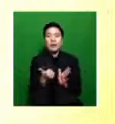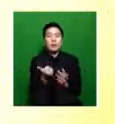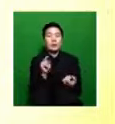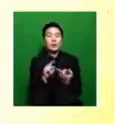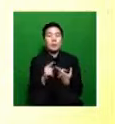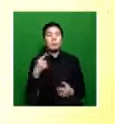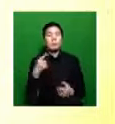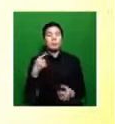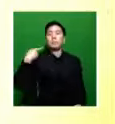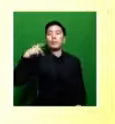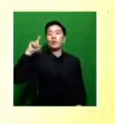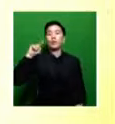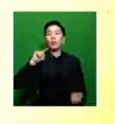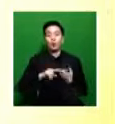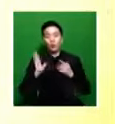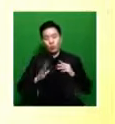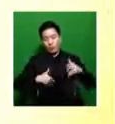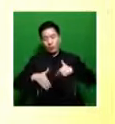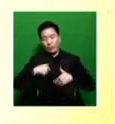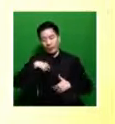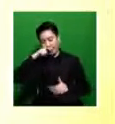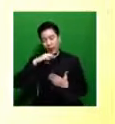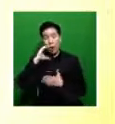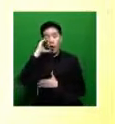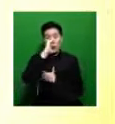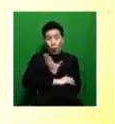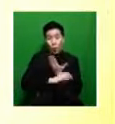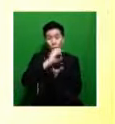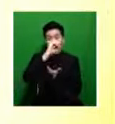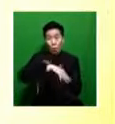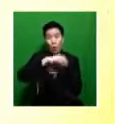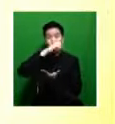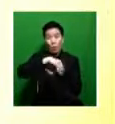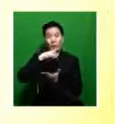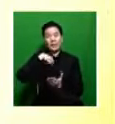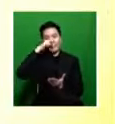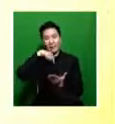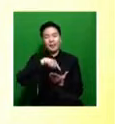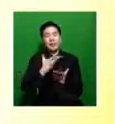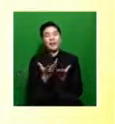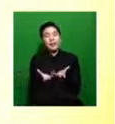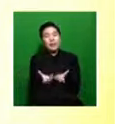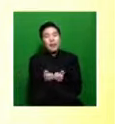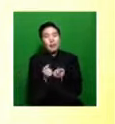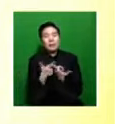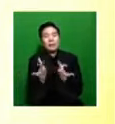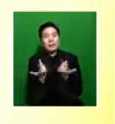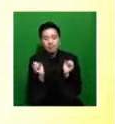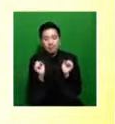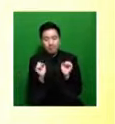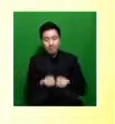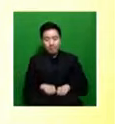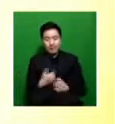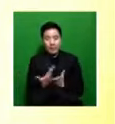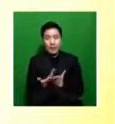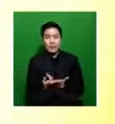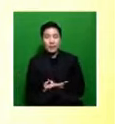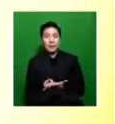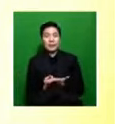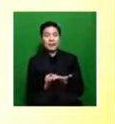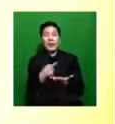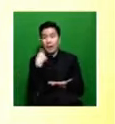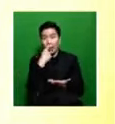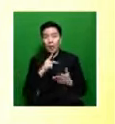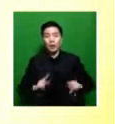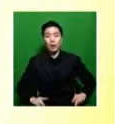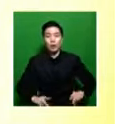ป็นประโยชน์ที่พี่น้องประชาชนในฝั่งตะวันตกของกรุงเทพมหานครจะได้รับวันนี้ครม.อนุมัติตามที่กระทรวงมหาดไทยเสนอ